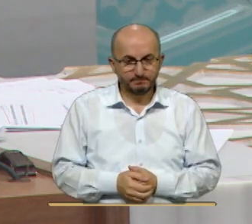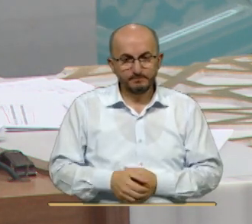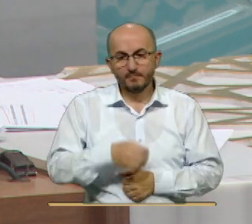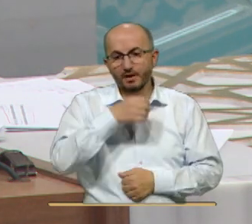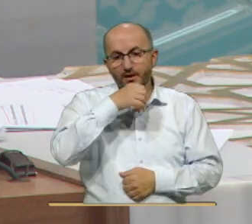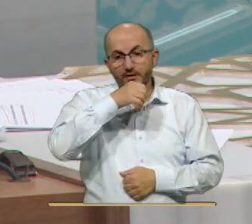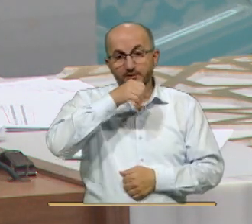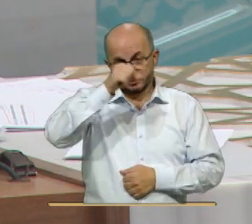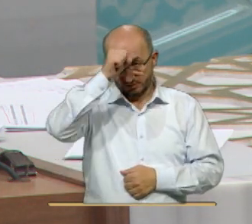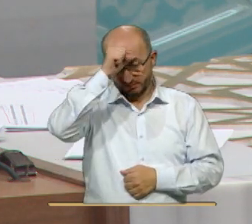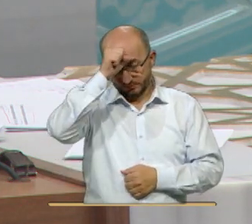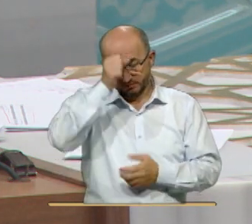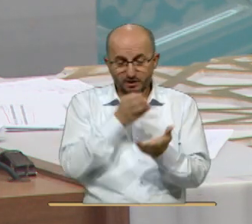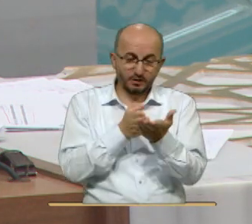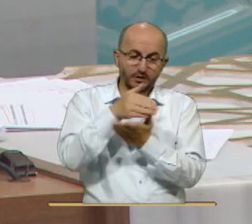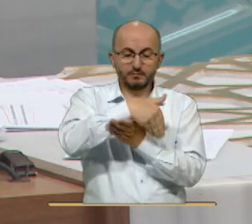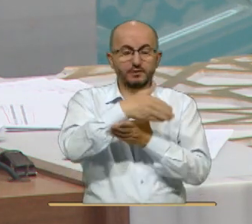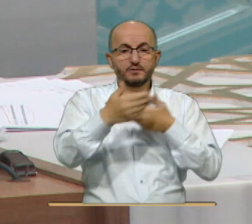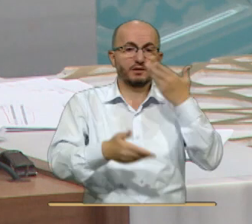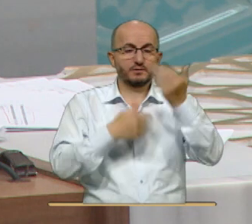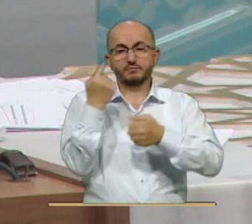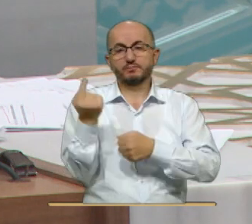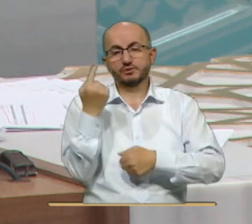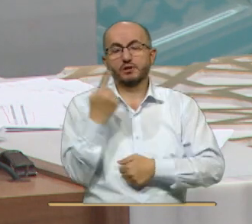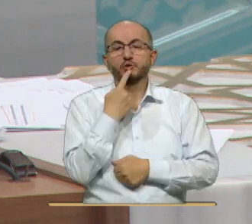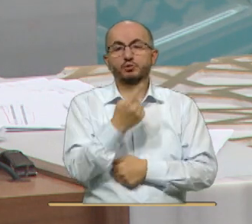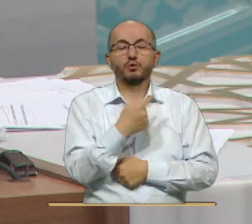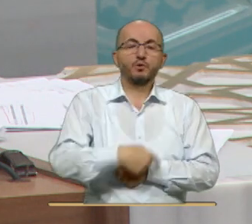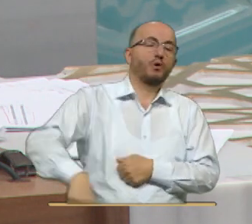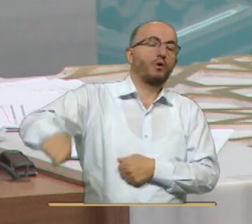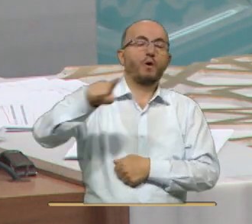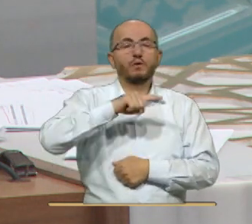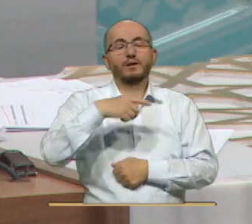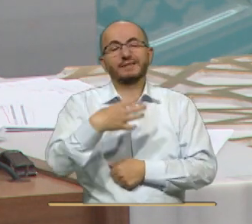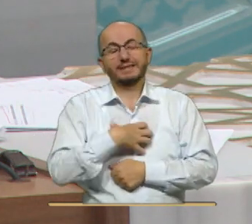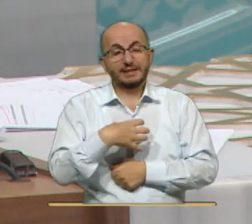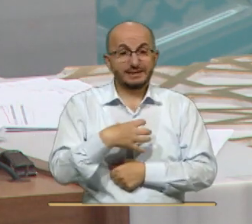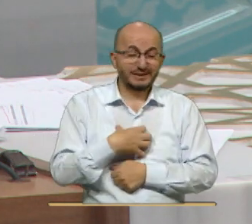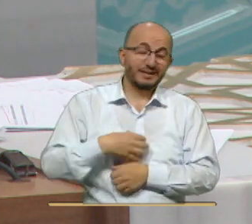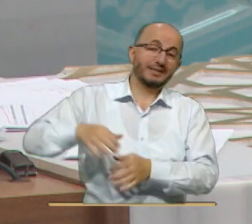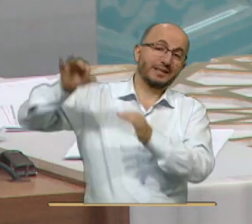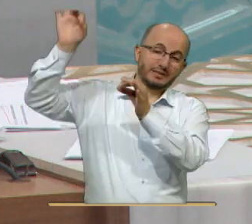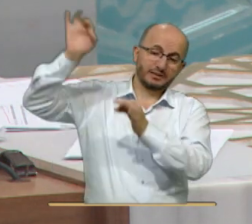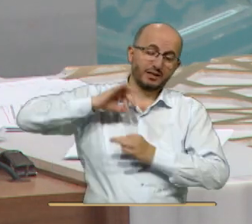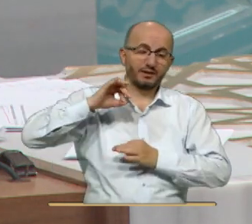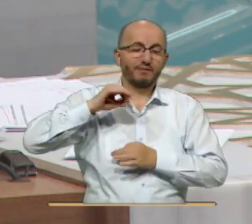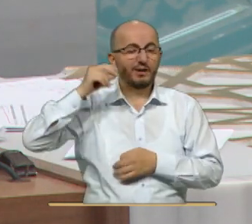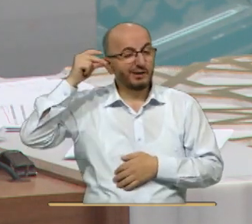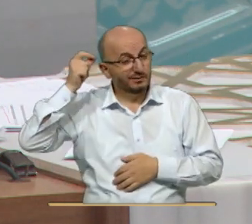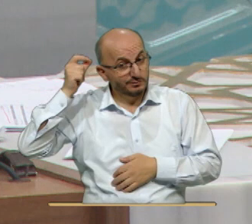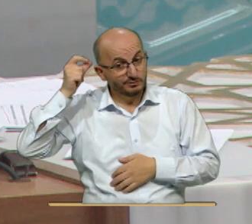sapıklığa kaymalarını anlatırken bir şey söylüyor. Diyor ki onlar kendilerine gelen vahyi